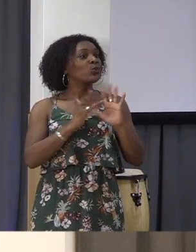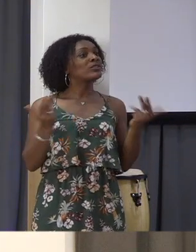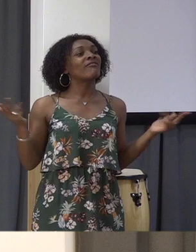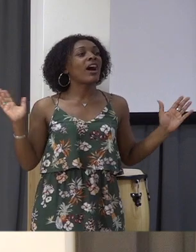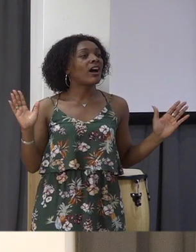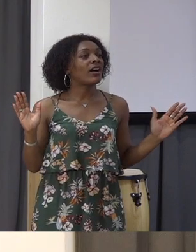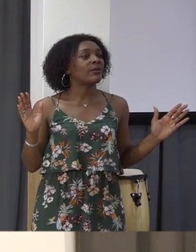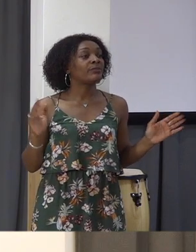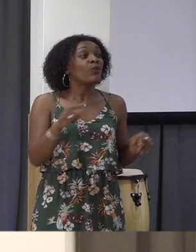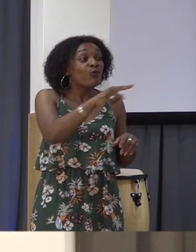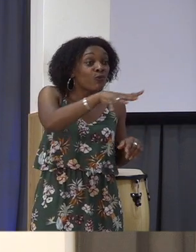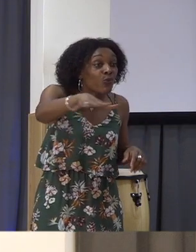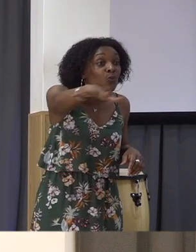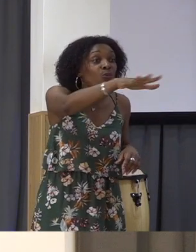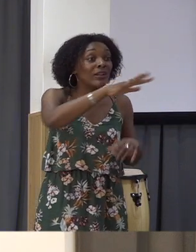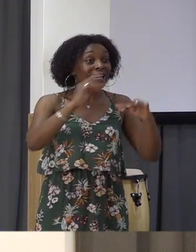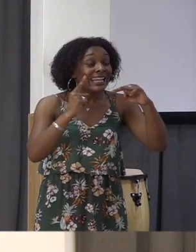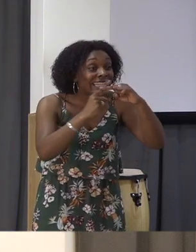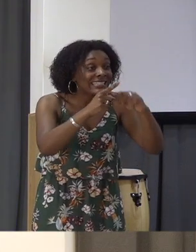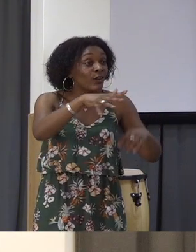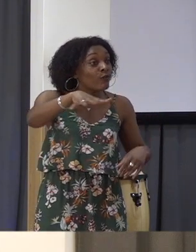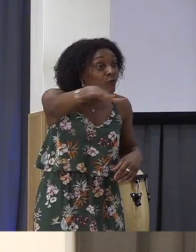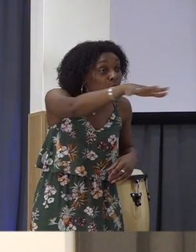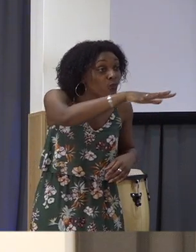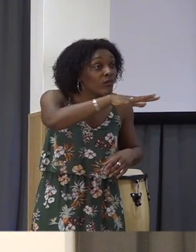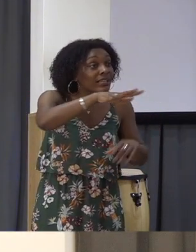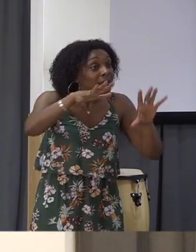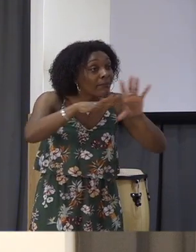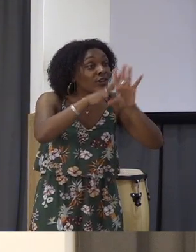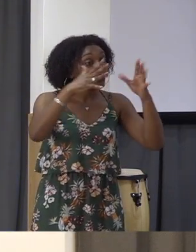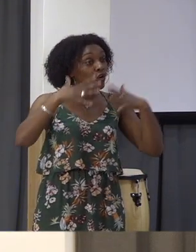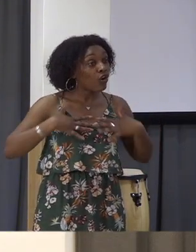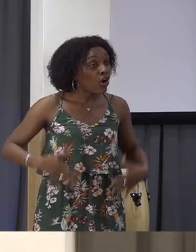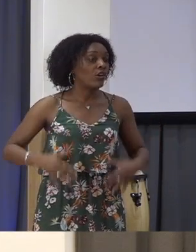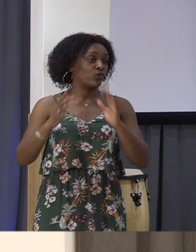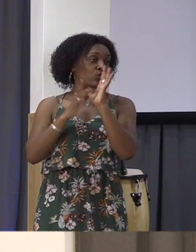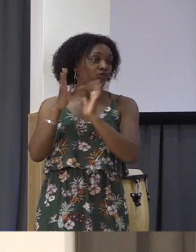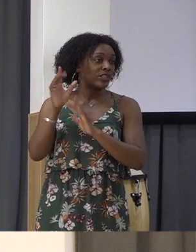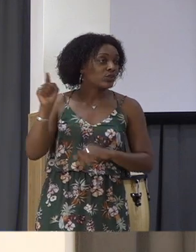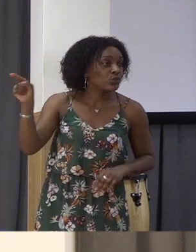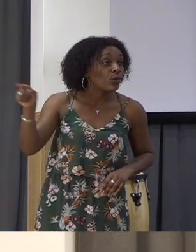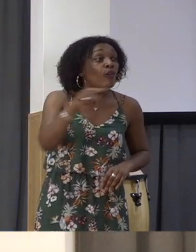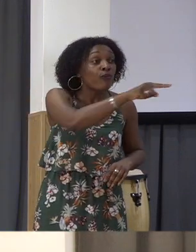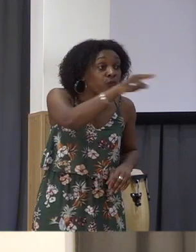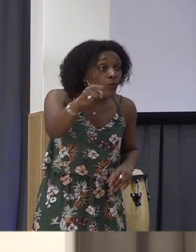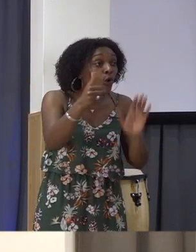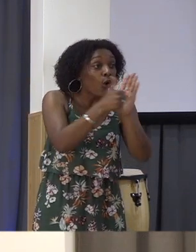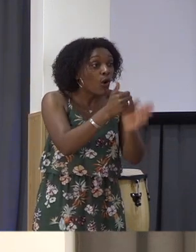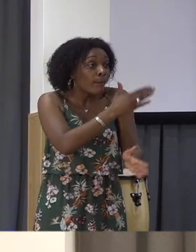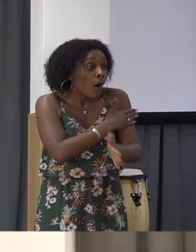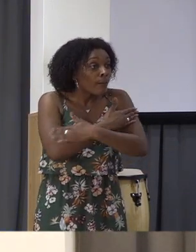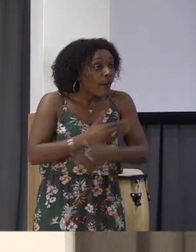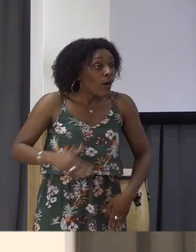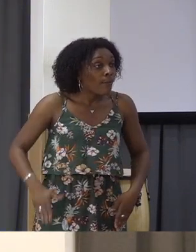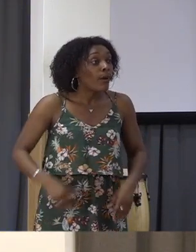Vous êtes le corps de Christ et vous êtes ses membres, chacun pour sa part. Amen.